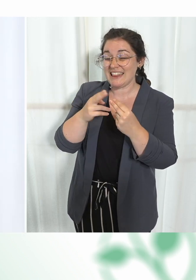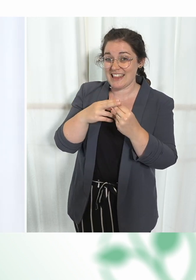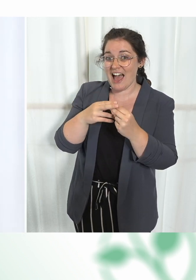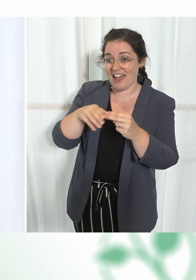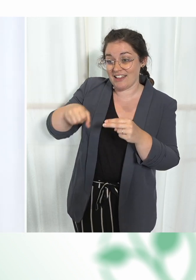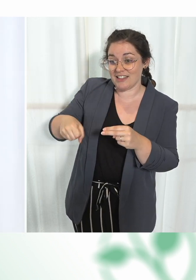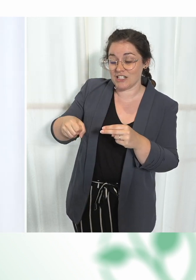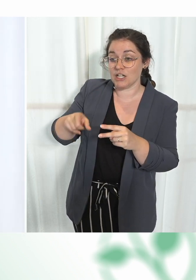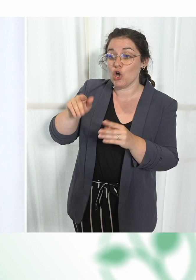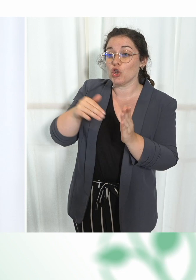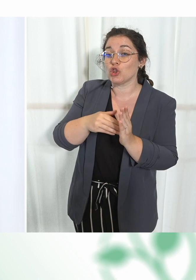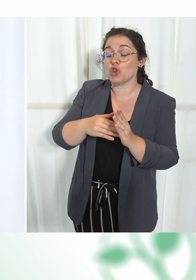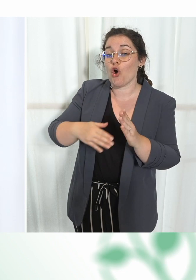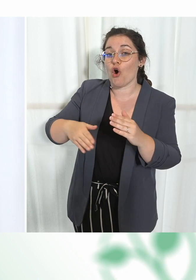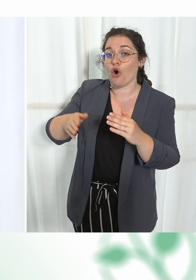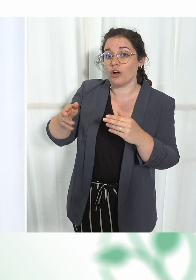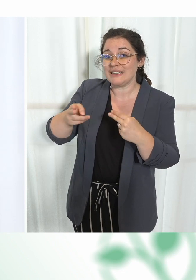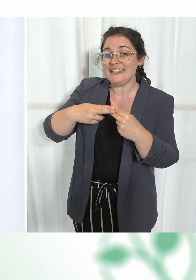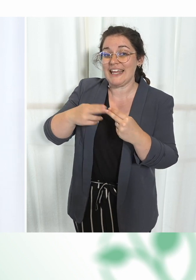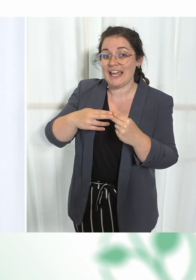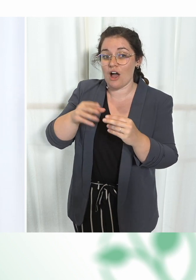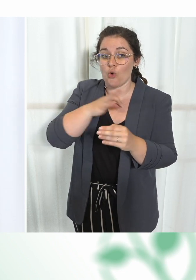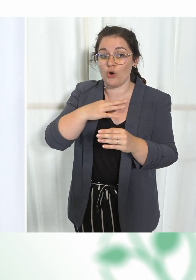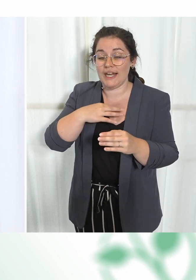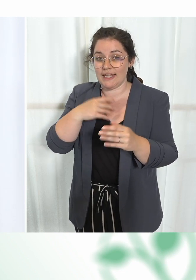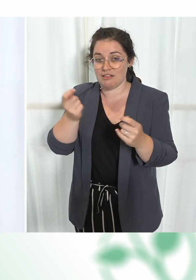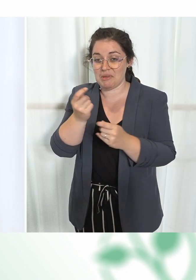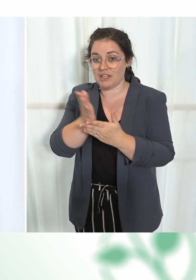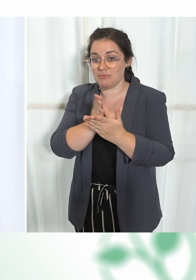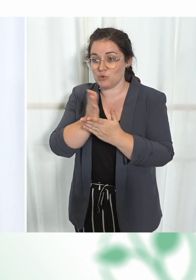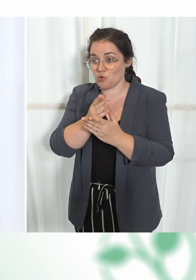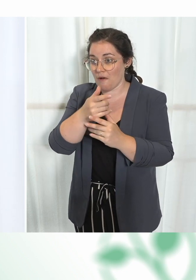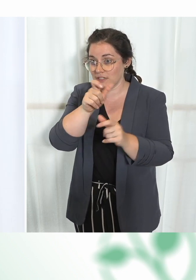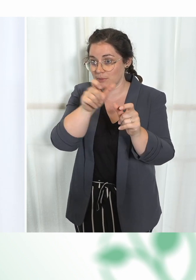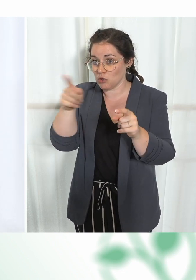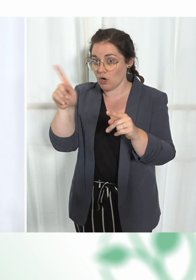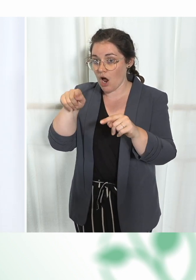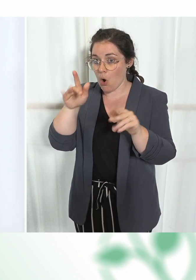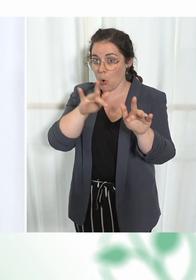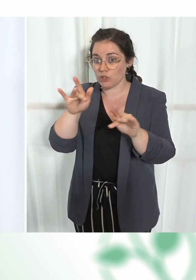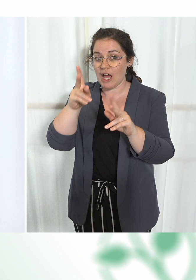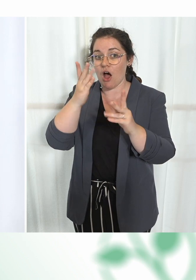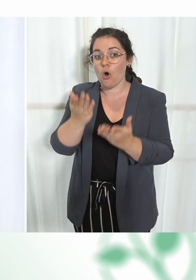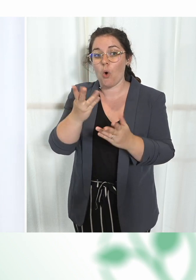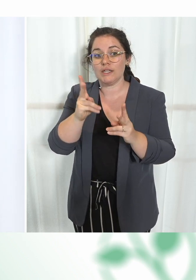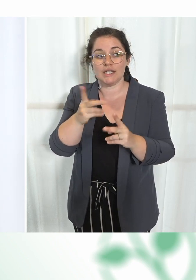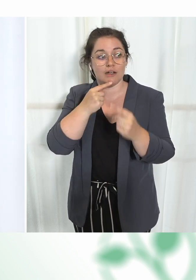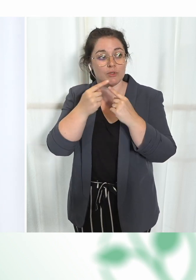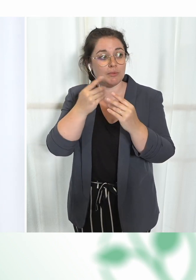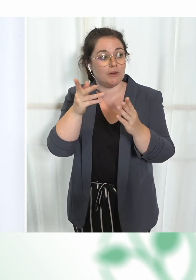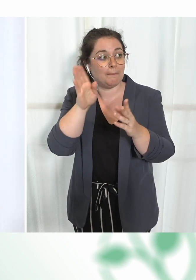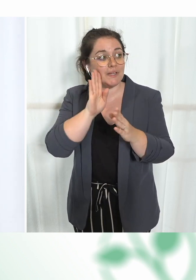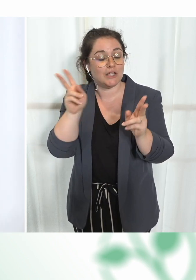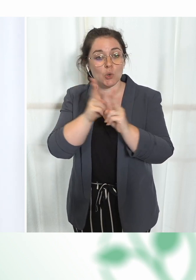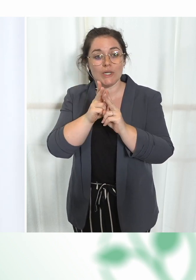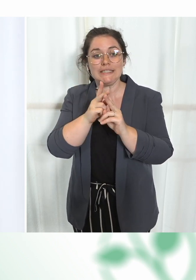näher sind Kolleginnen und Kollegen vom Betriebsservice, die jetzt auch heute hier sind und die auch heute schon zum Gespräch zur Verfügung stehen. Zeigt euch bitte